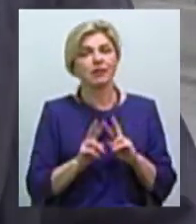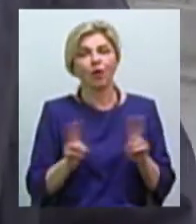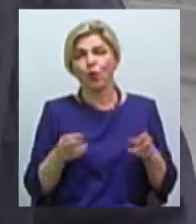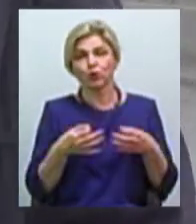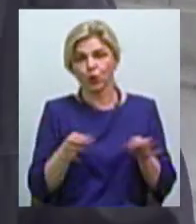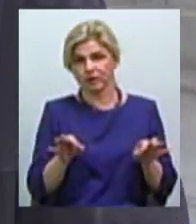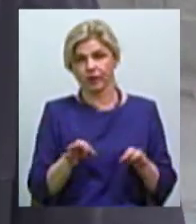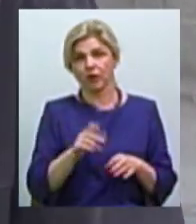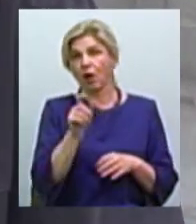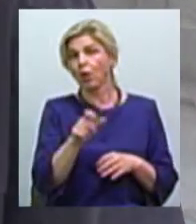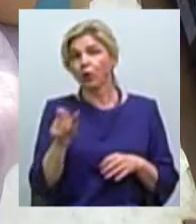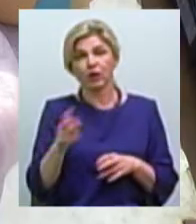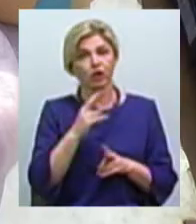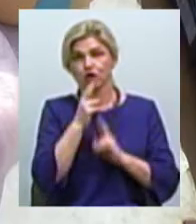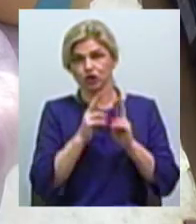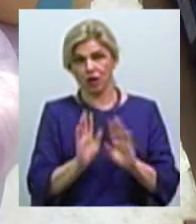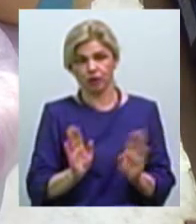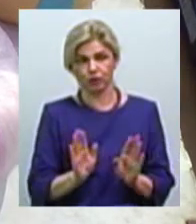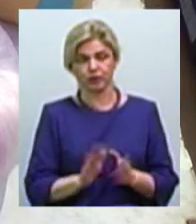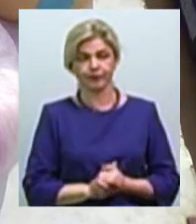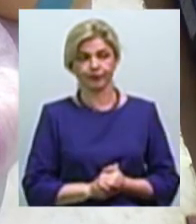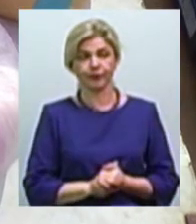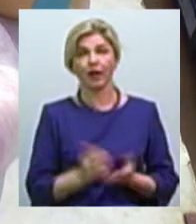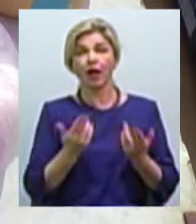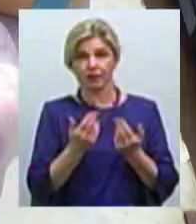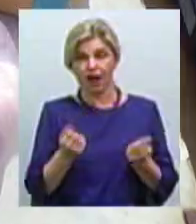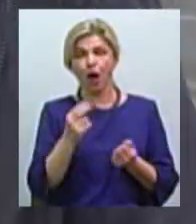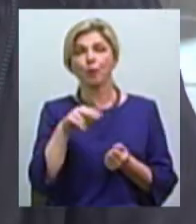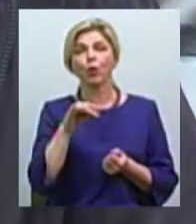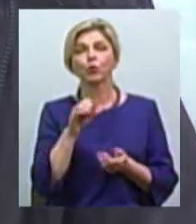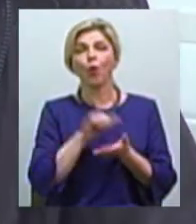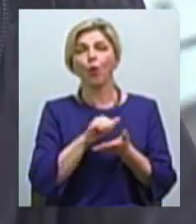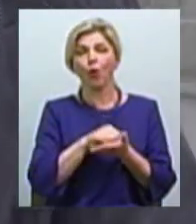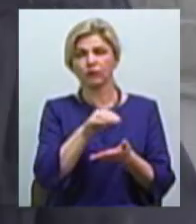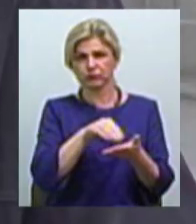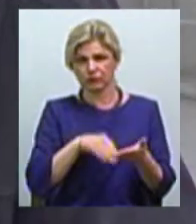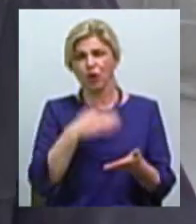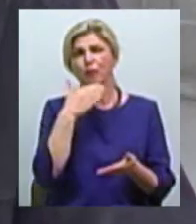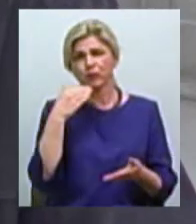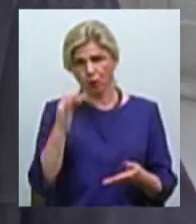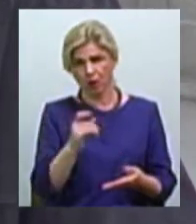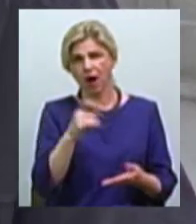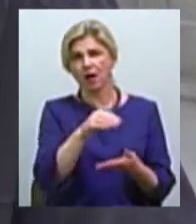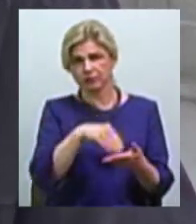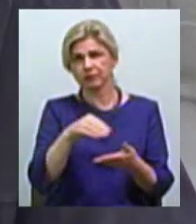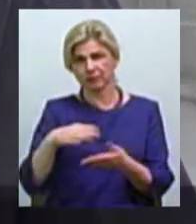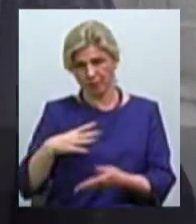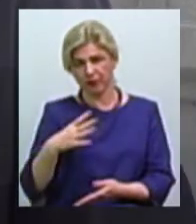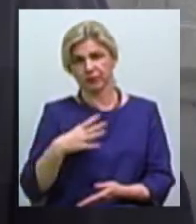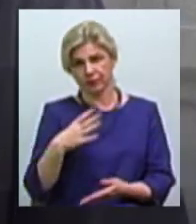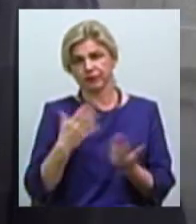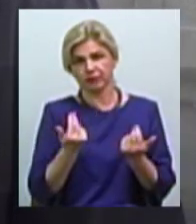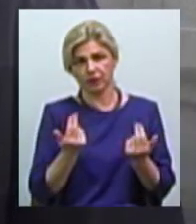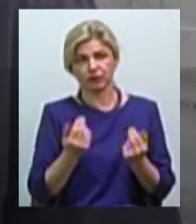не обіжався, жалоб не було. Звісно, протокол составили, вже не раз, неоднократно составляли протокол.